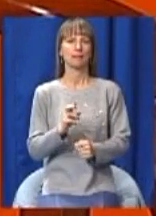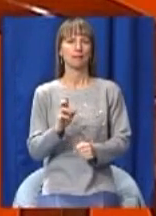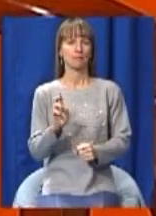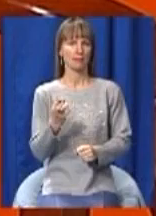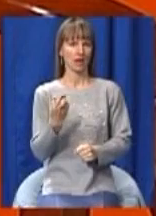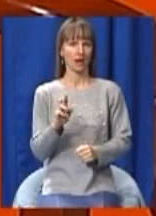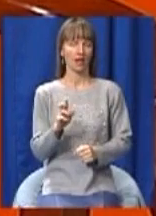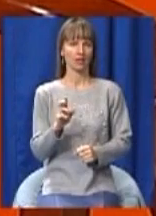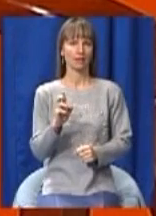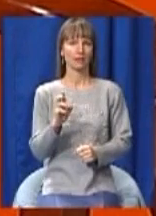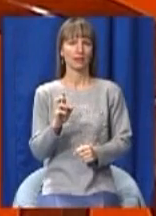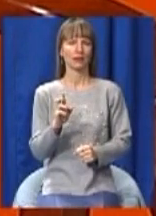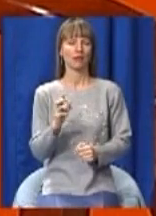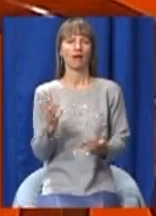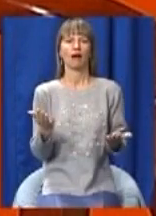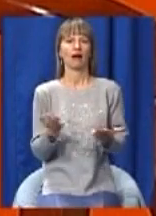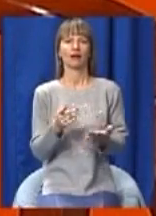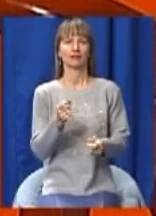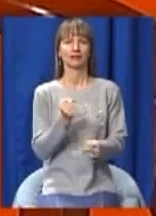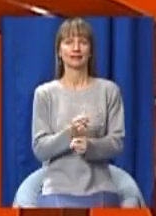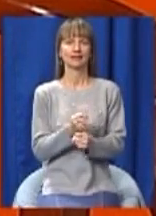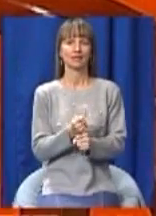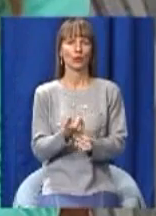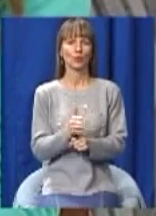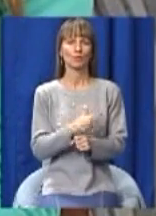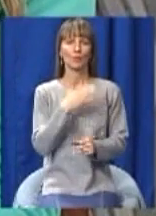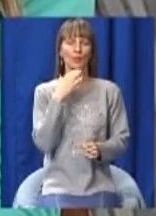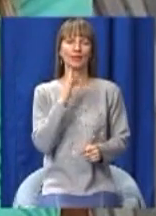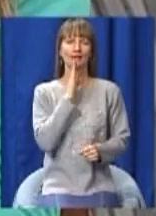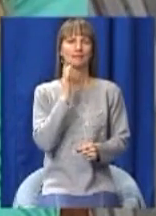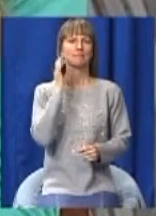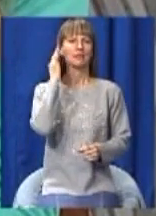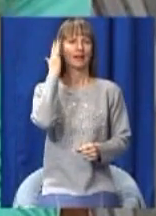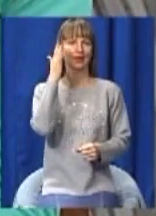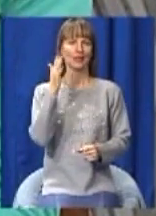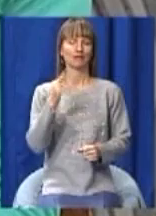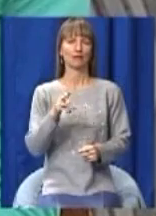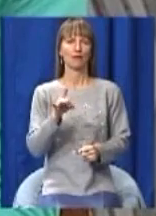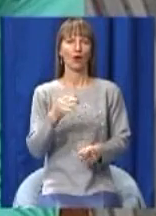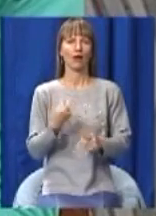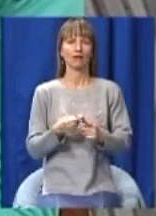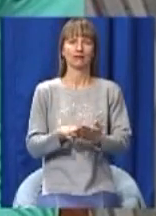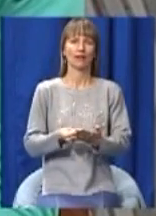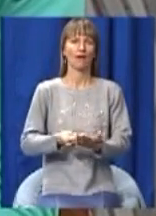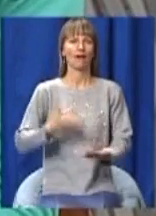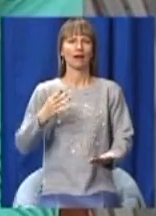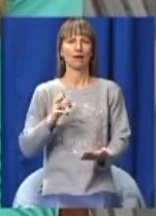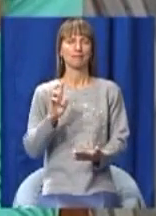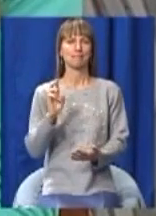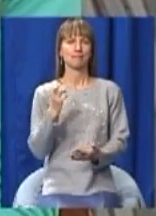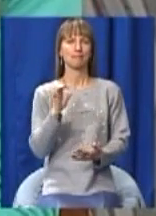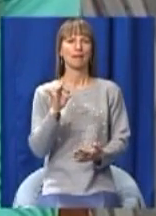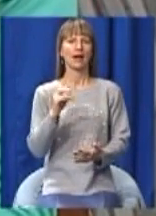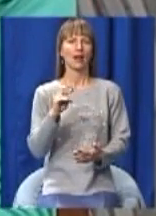диамант стоп то я расскажу даже баллад один шанс мария классная про типа что вне речи а тут у нас